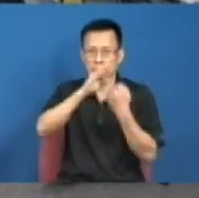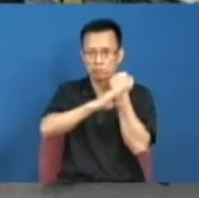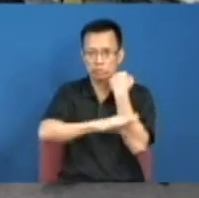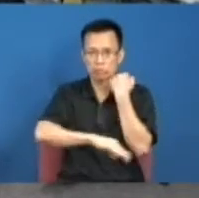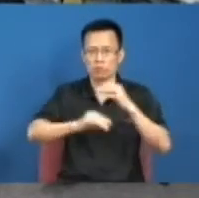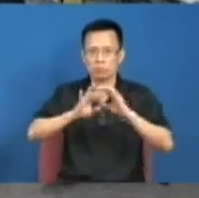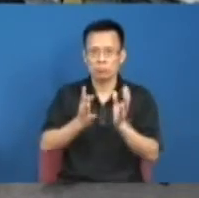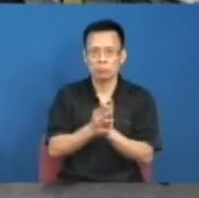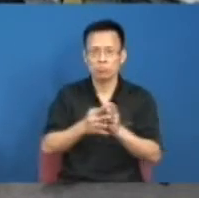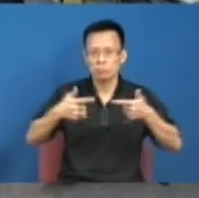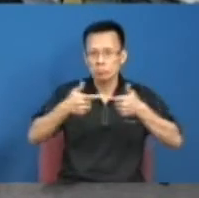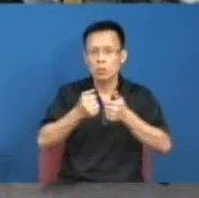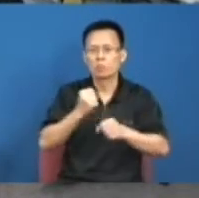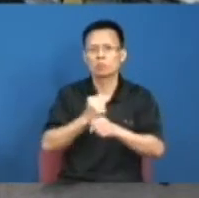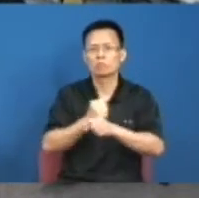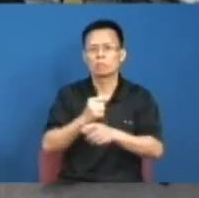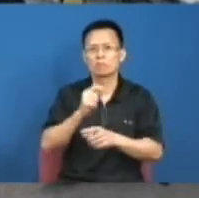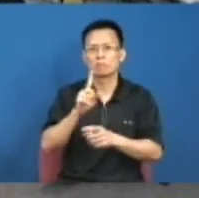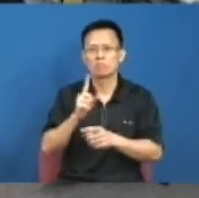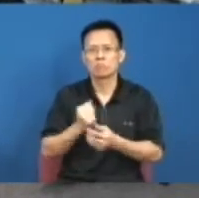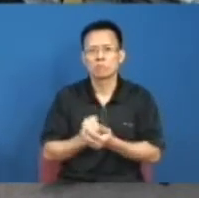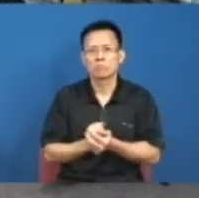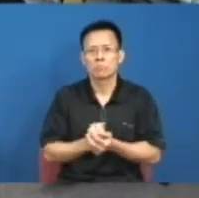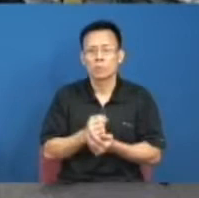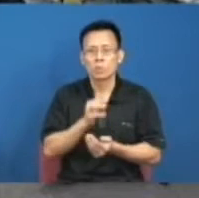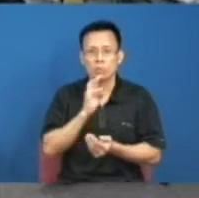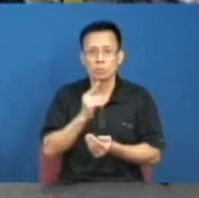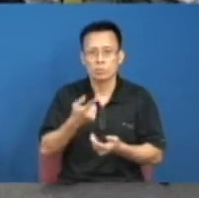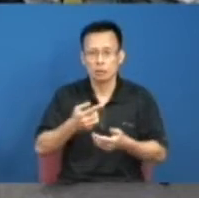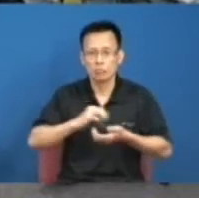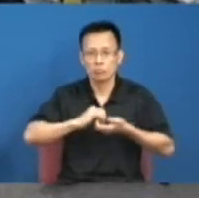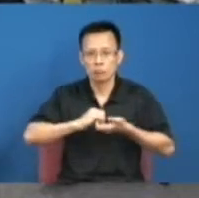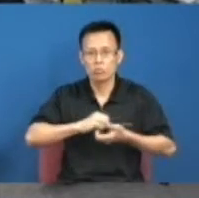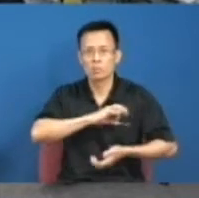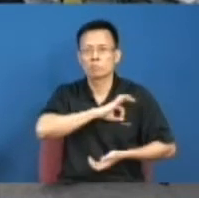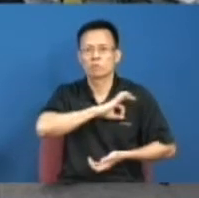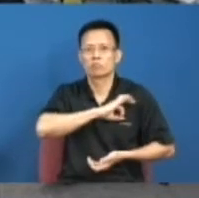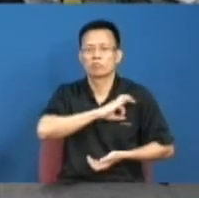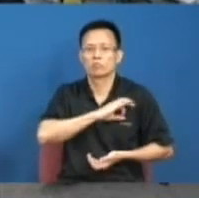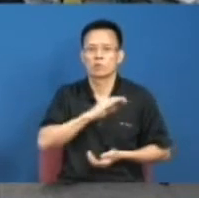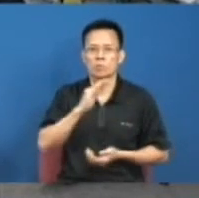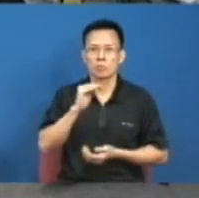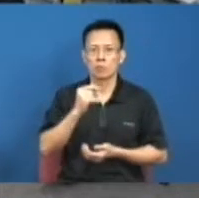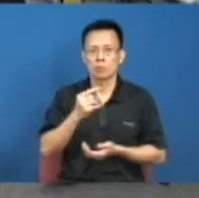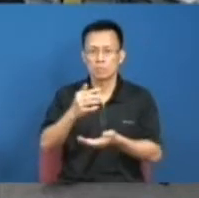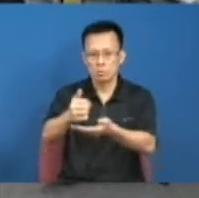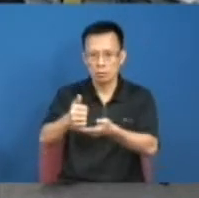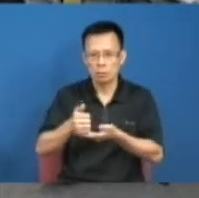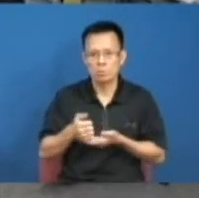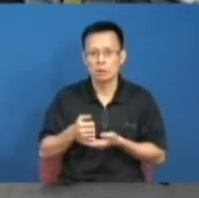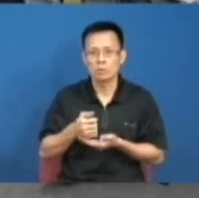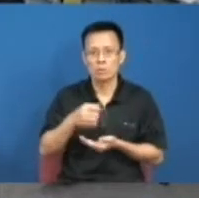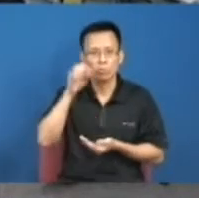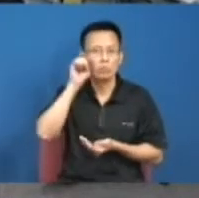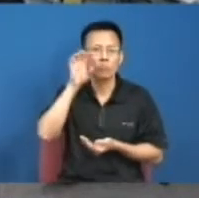工作都仲要加強。咁但係如果好似有法團或者有啲業委會咁樣，咁佢哋亦都可能聘請咗顧問。咁